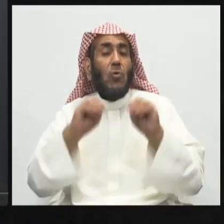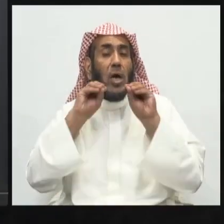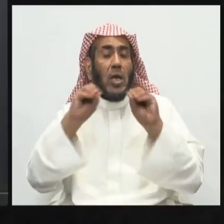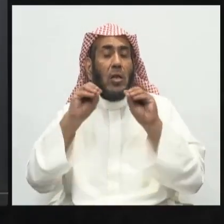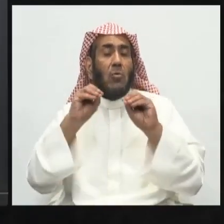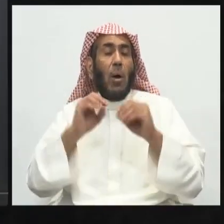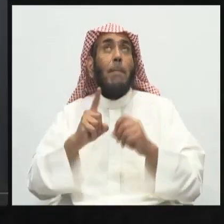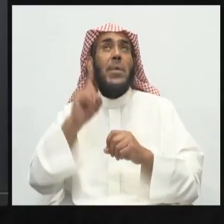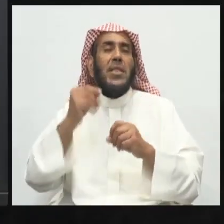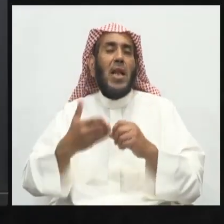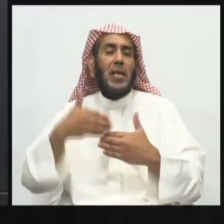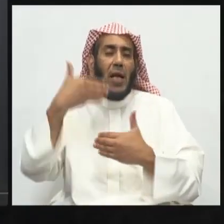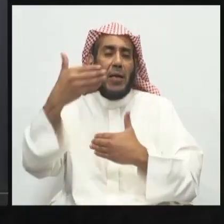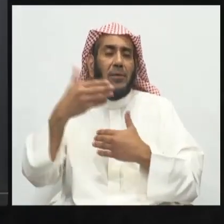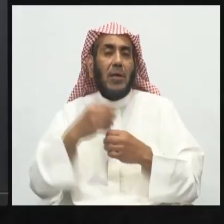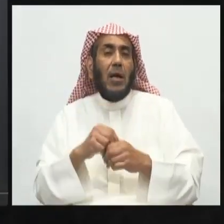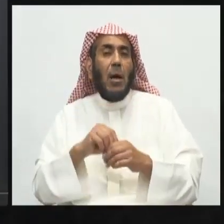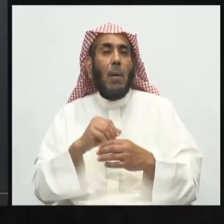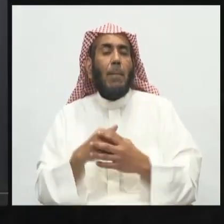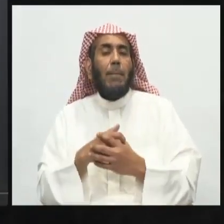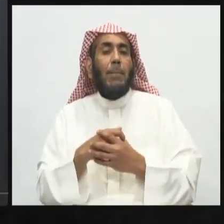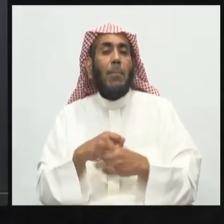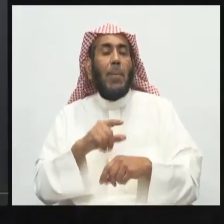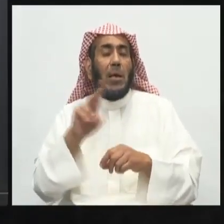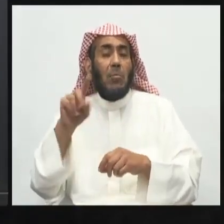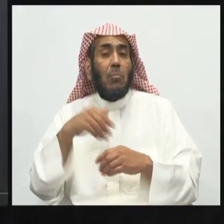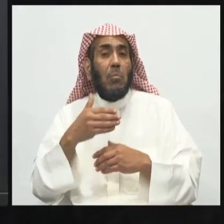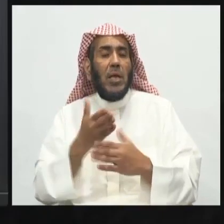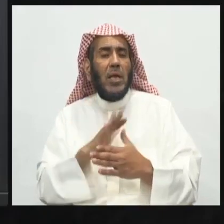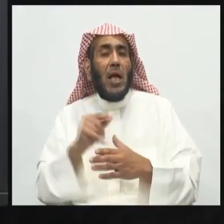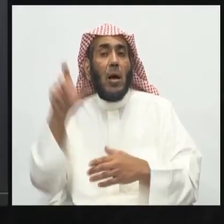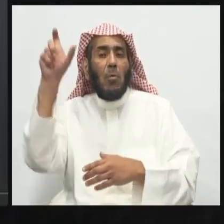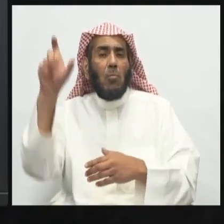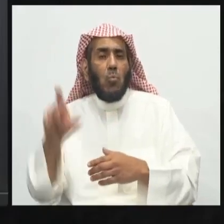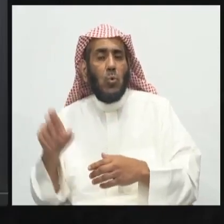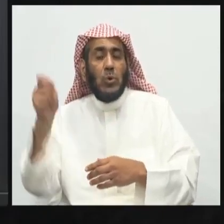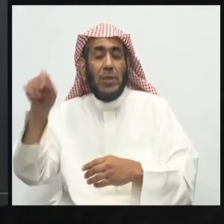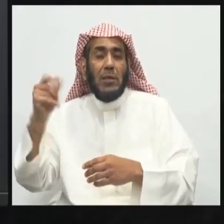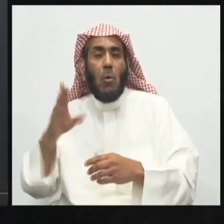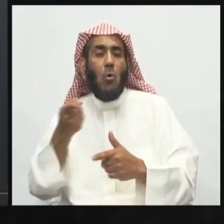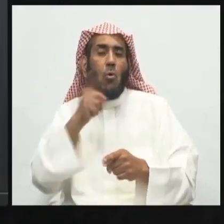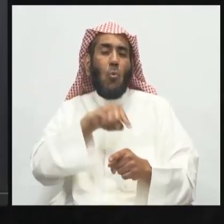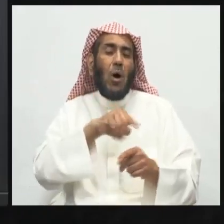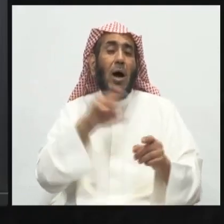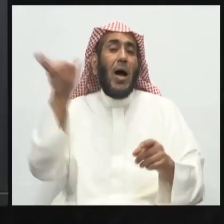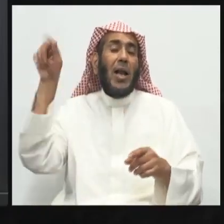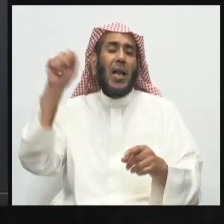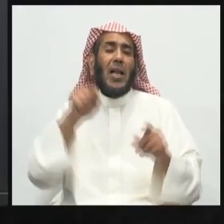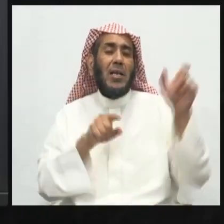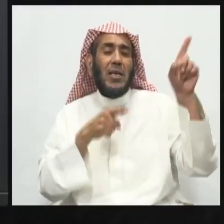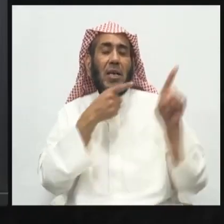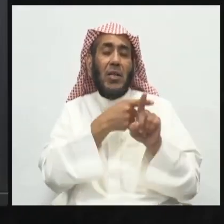بحول الله سبحانه وتعالى بينما احسنتم بين موسى عليه السلام والخضر باذن الله سبحانه